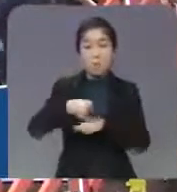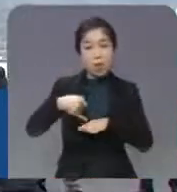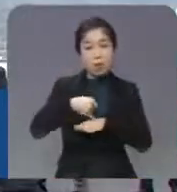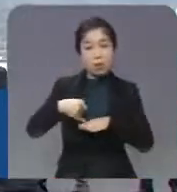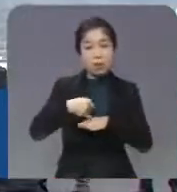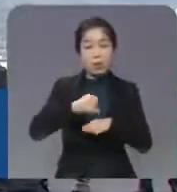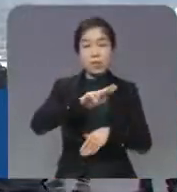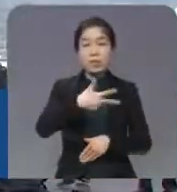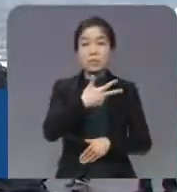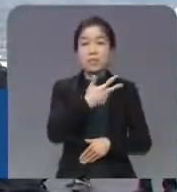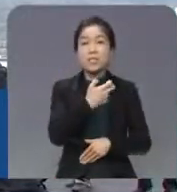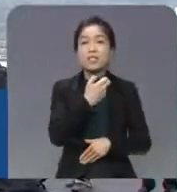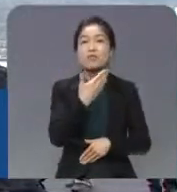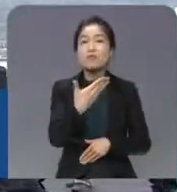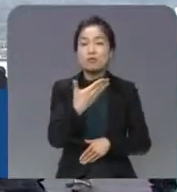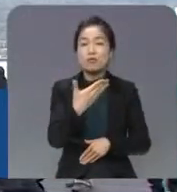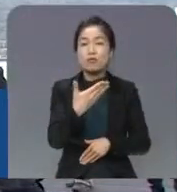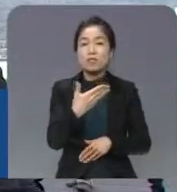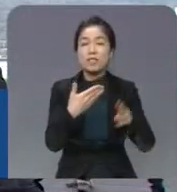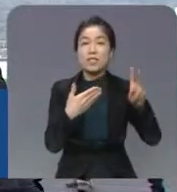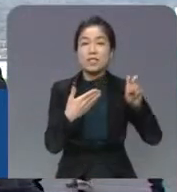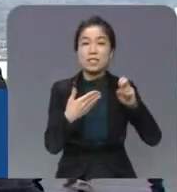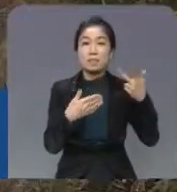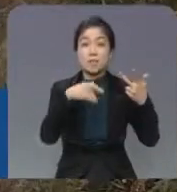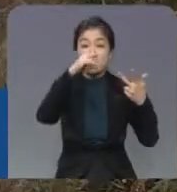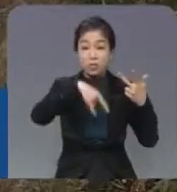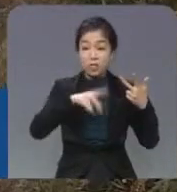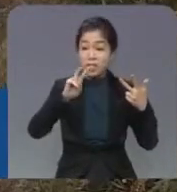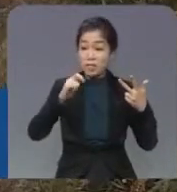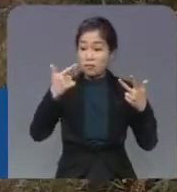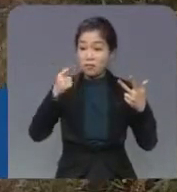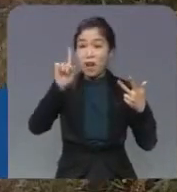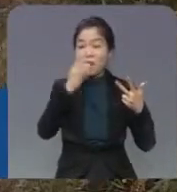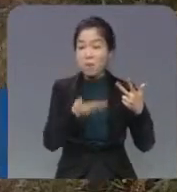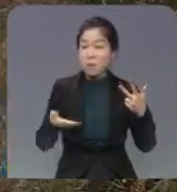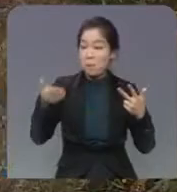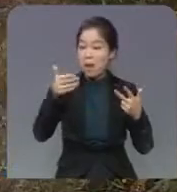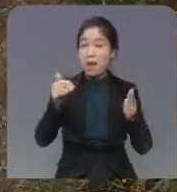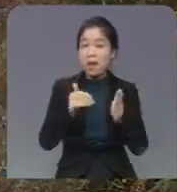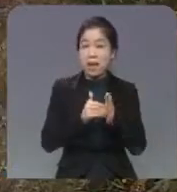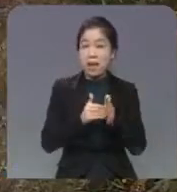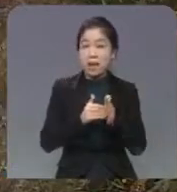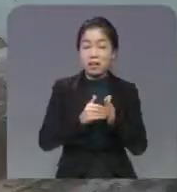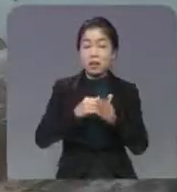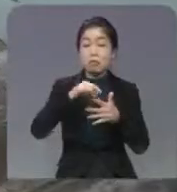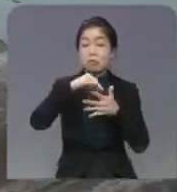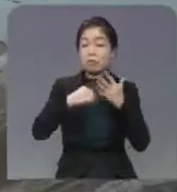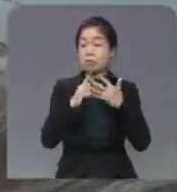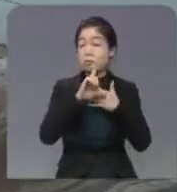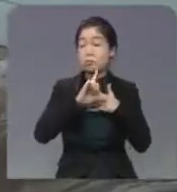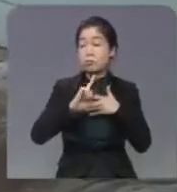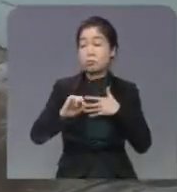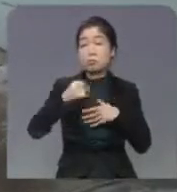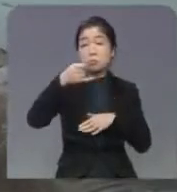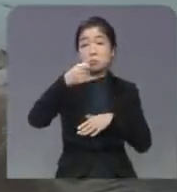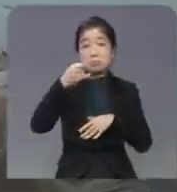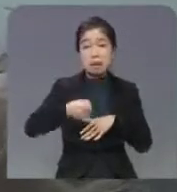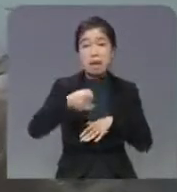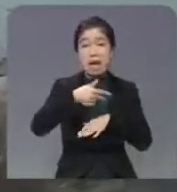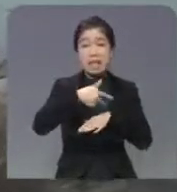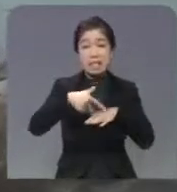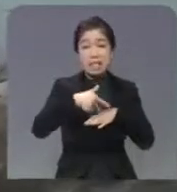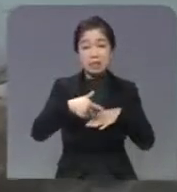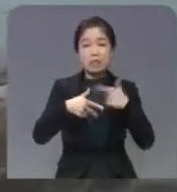완도군은 779점을 얻어 27위에서 26위로 한 계단 올랐고 순위 바뀌었던 진도는 6위에